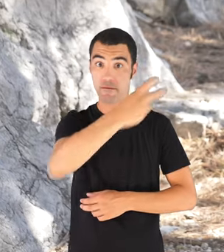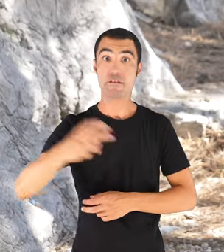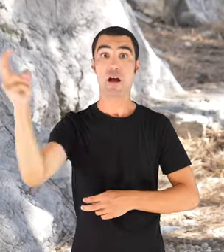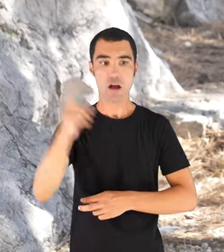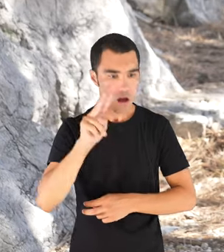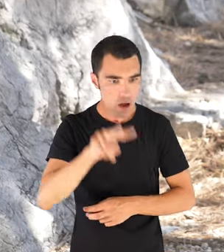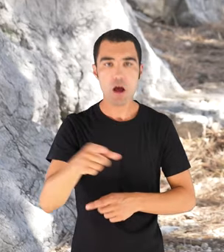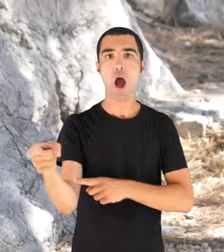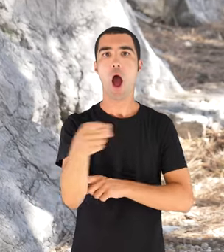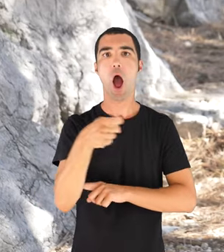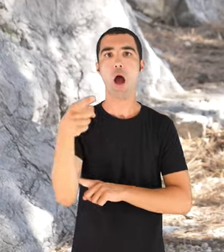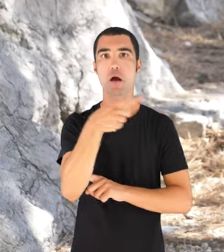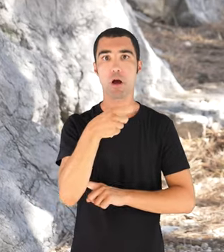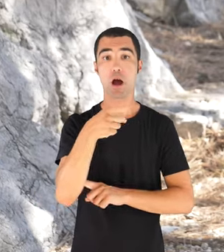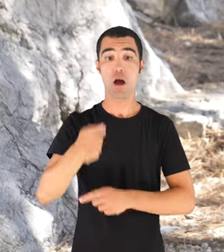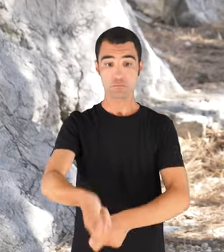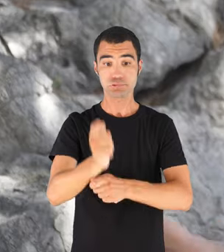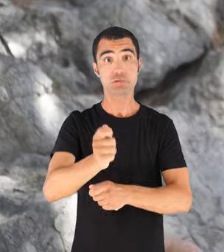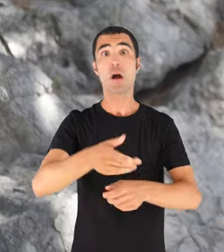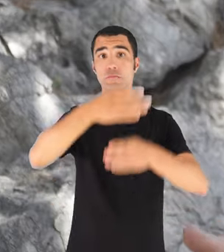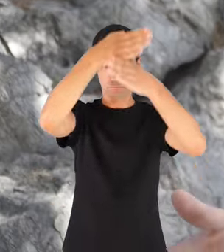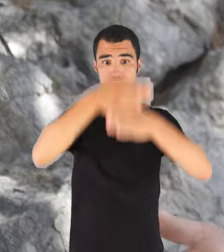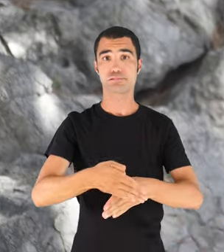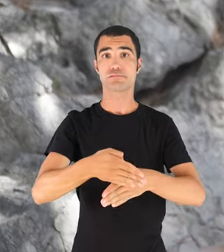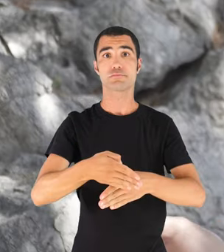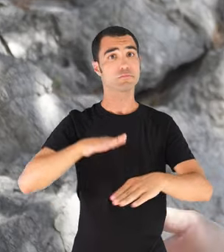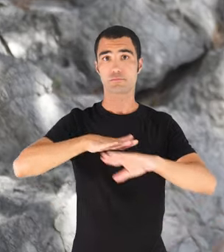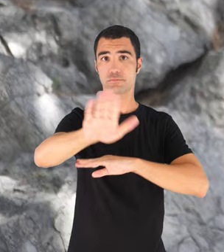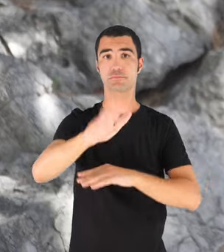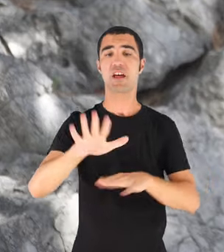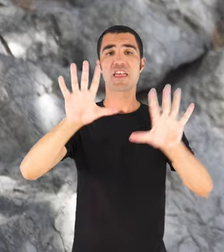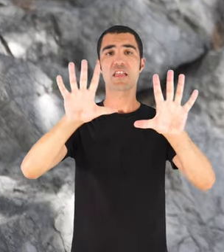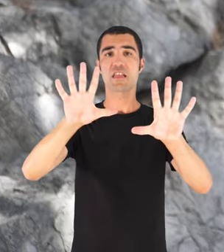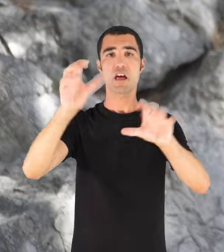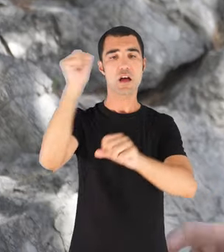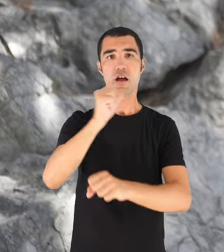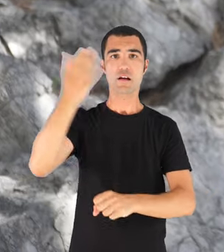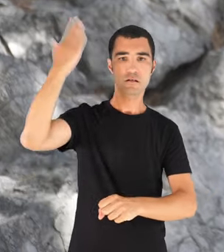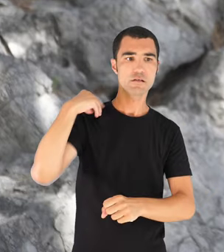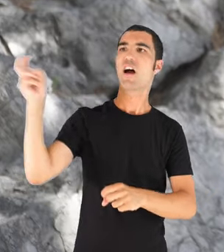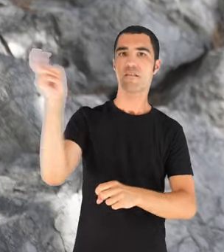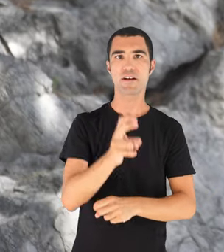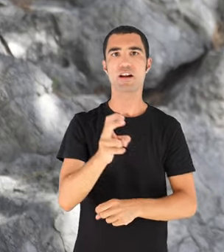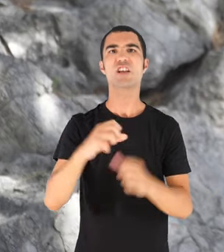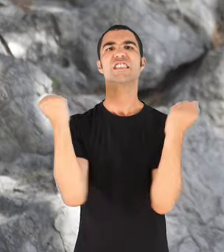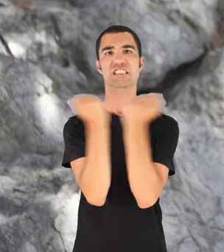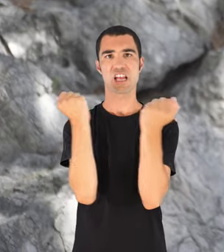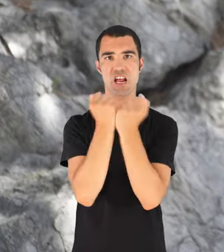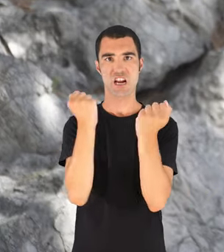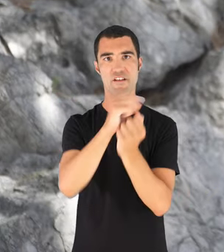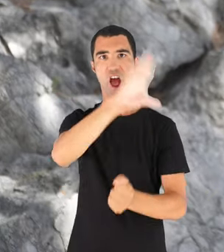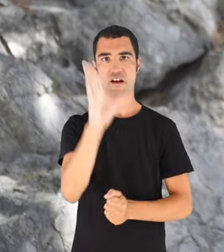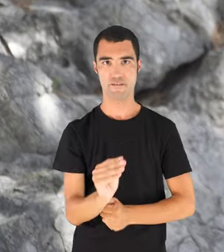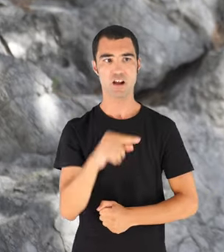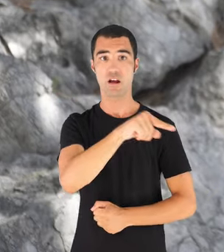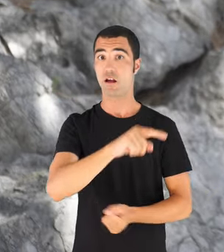van trobar la gamba, i ell encara segueix. Aquesta darrera dècada n'han vengut de Senegal, que ells duen